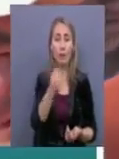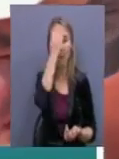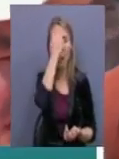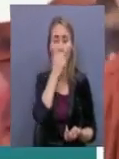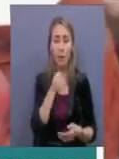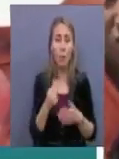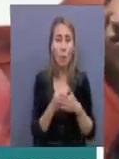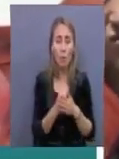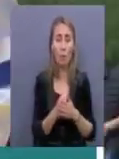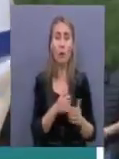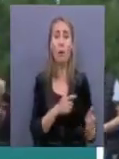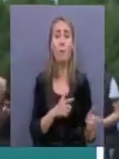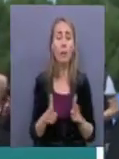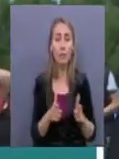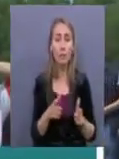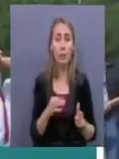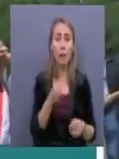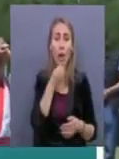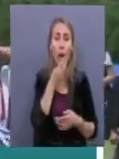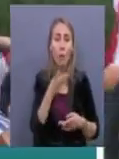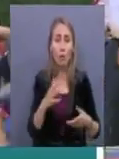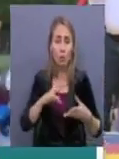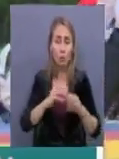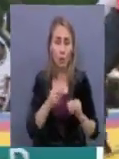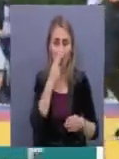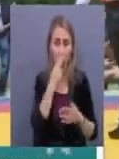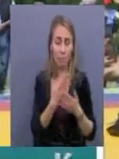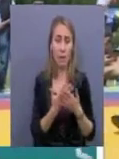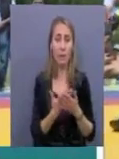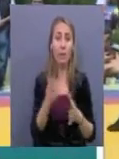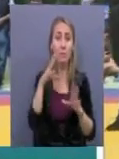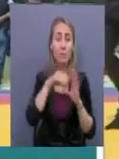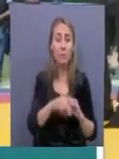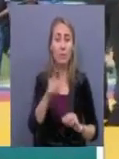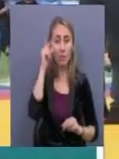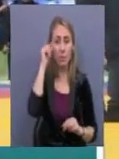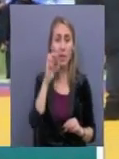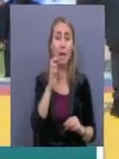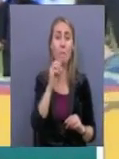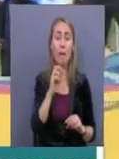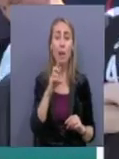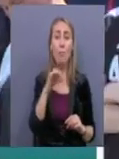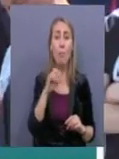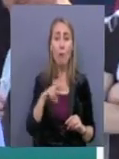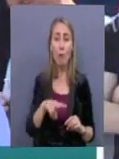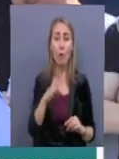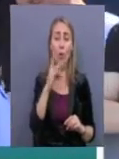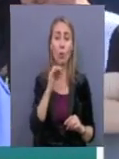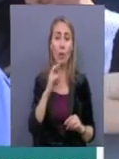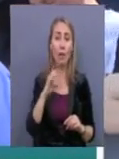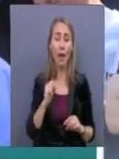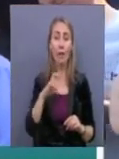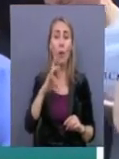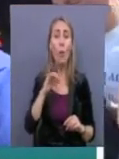белдесулерінде жеңіске деген жігері сезіліп тұрды. Қазақстан Республикасына еңбегі сіңген жаттықтырушы Нұрлан Мәуленұлының шәкірттері қарсылас